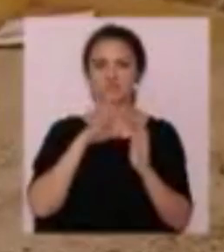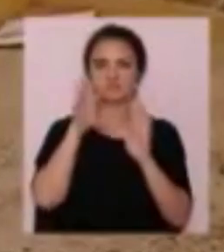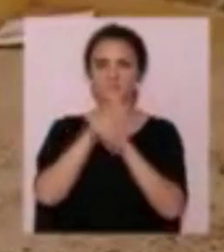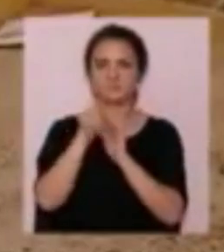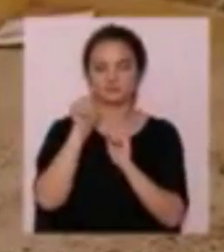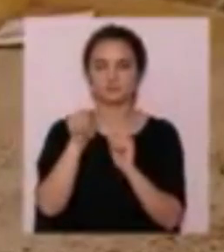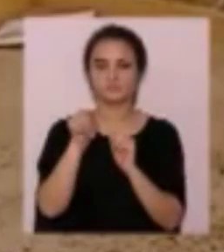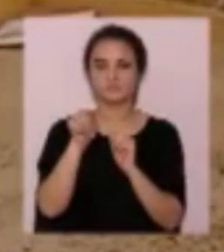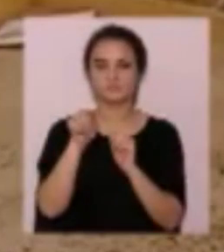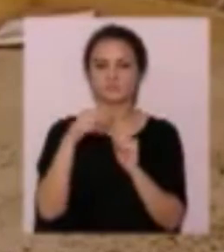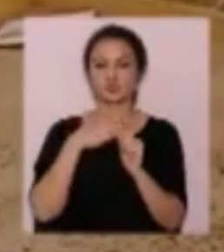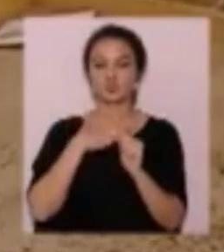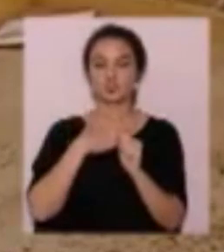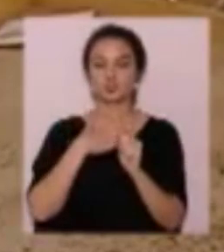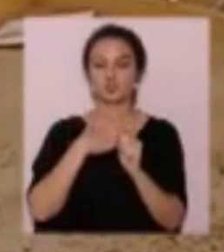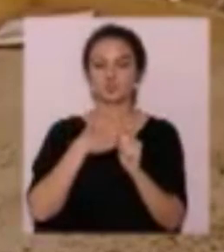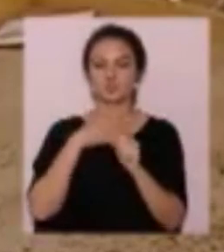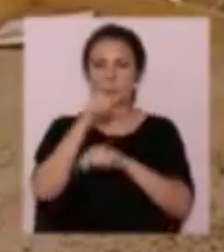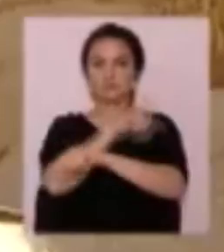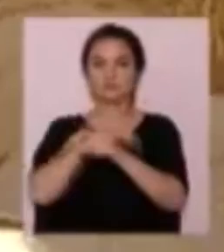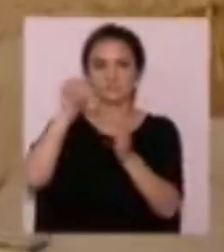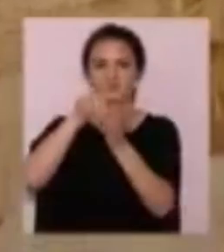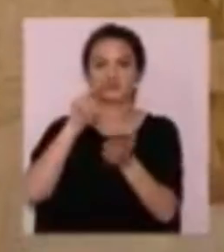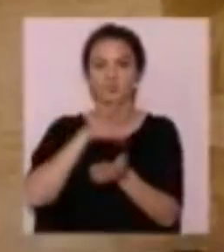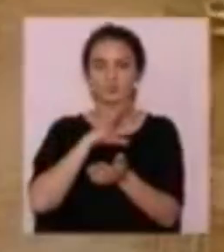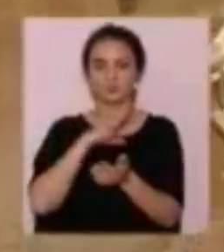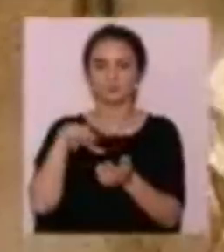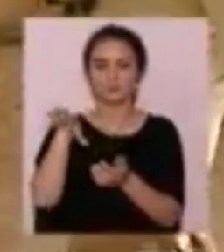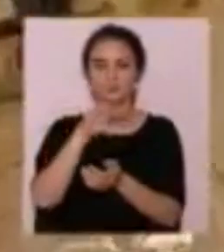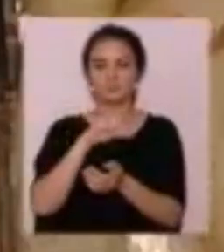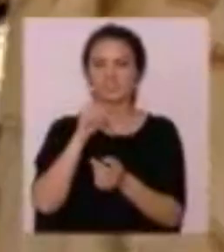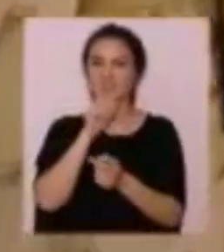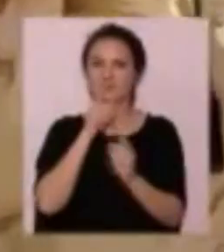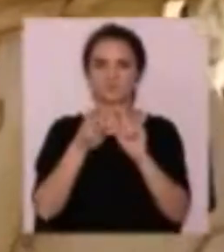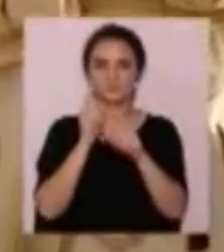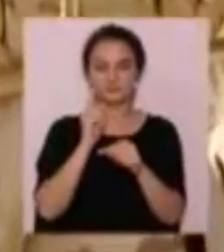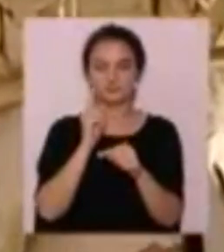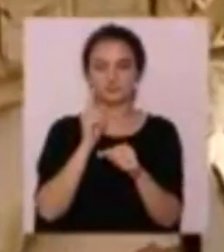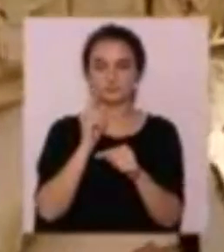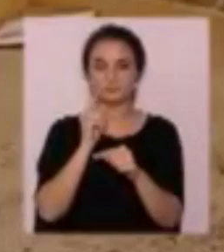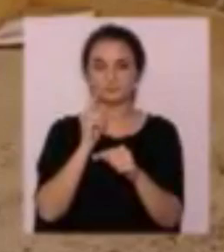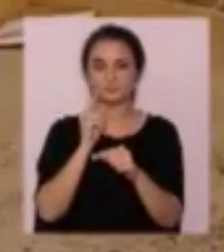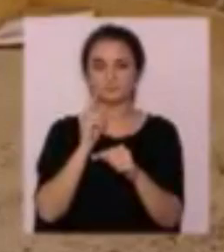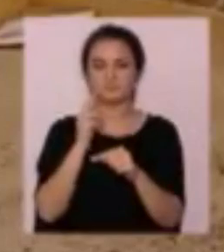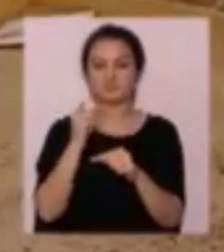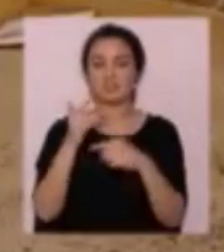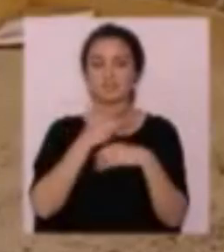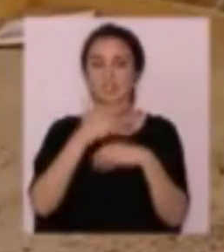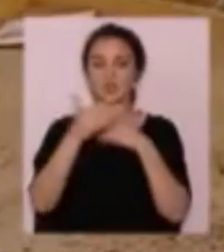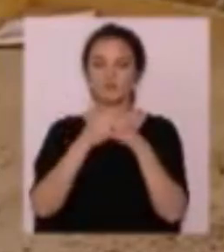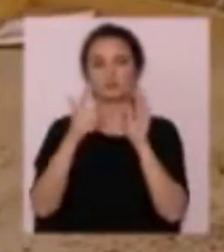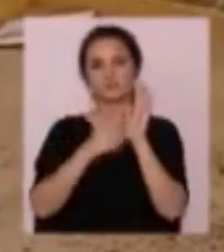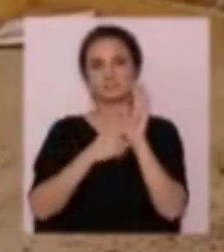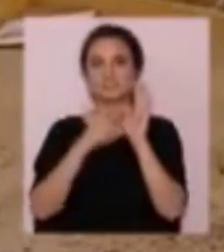كاويت تا شمي اسمه تاوري ان مخران شو قاني مسخور بلاس ناي بريز قيام وندا تا خلو بيتر